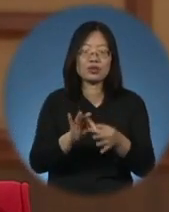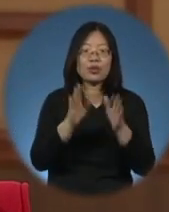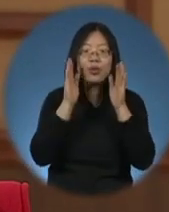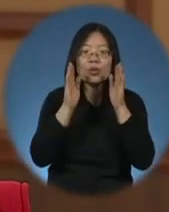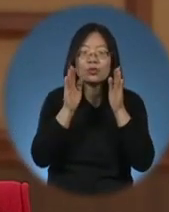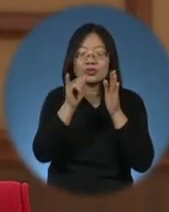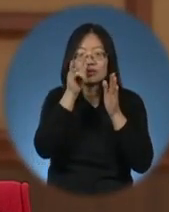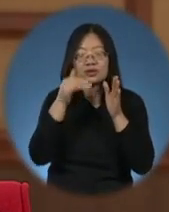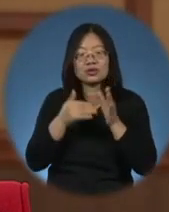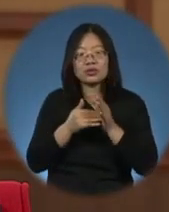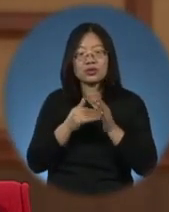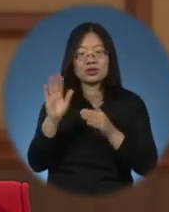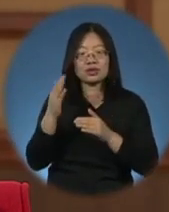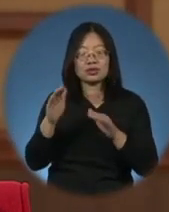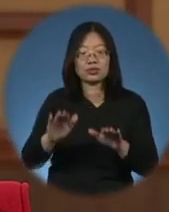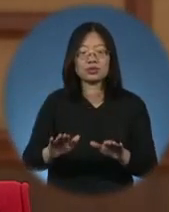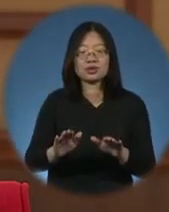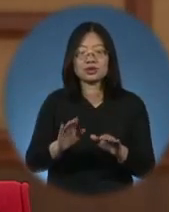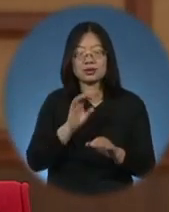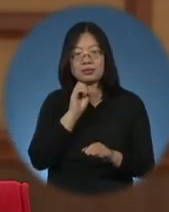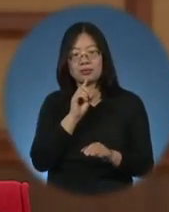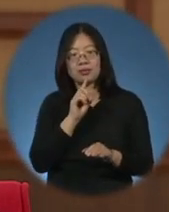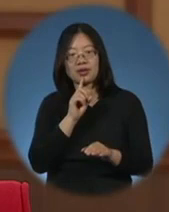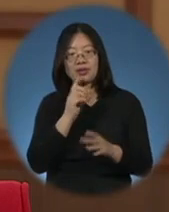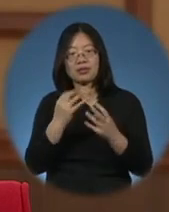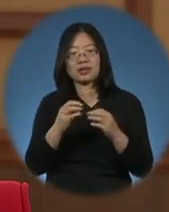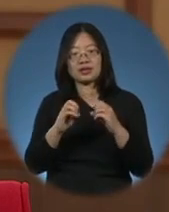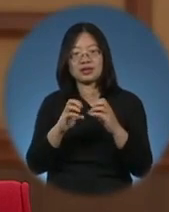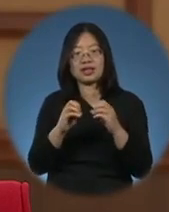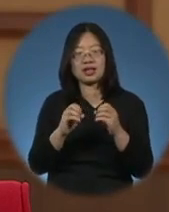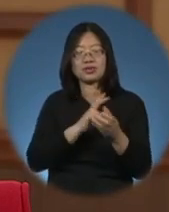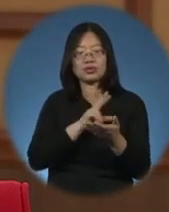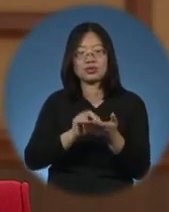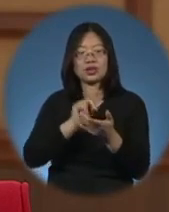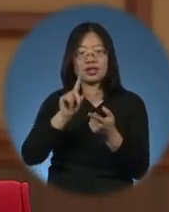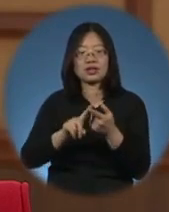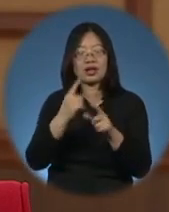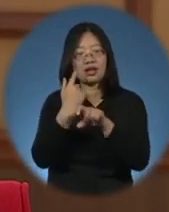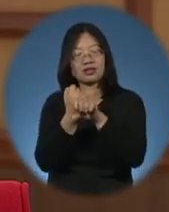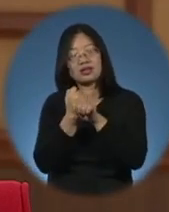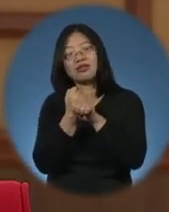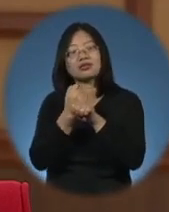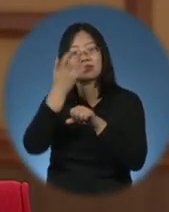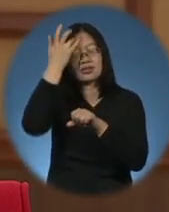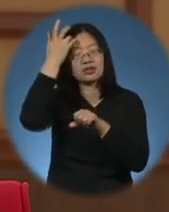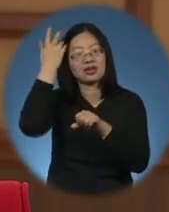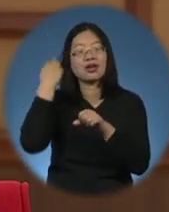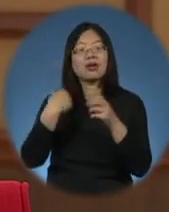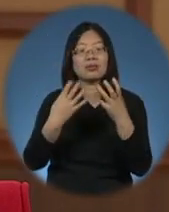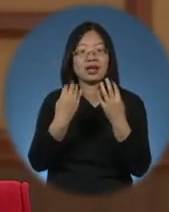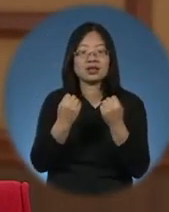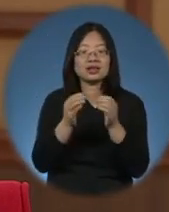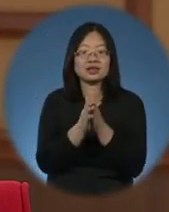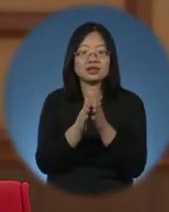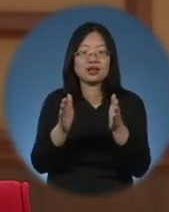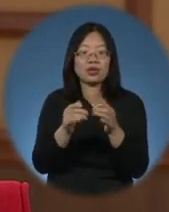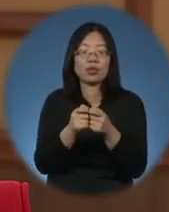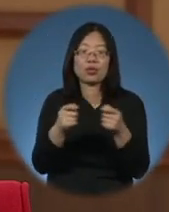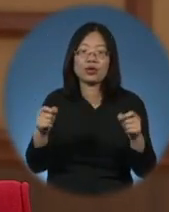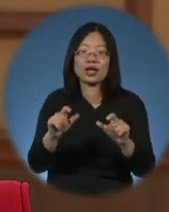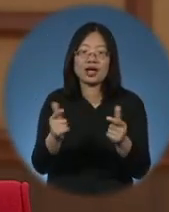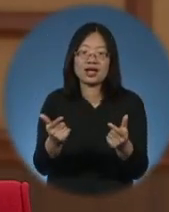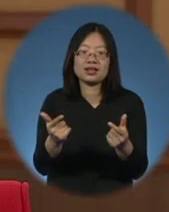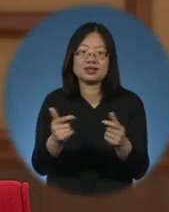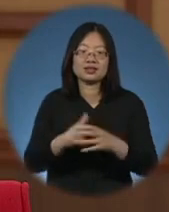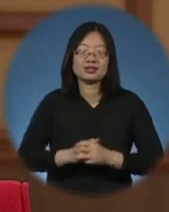공부를 했었고 최근 오늘 얘기를 많이 나눈 그런 주제들에 대해서 연구를 많이 하게 된 거는 사실 오래된 건